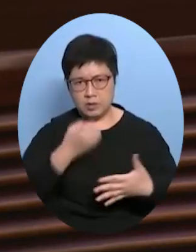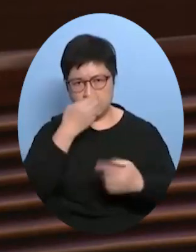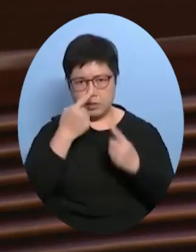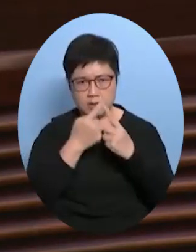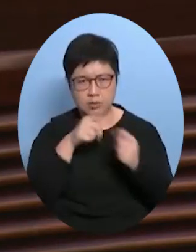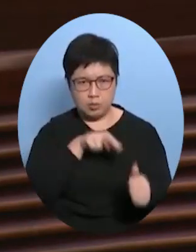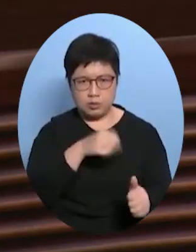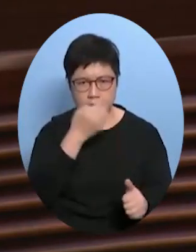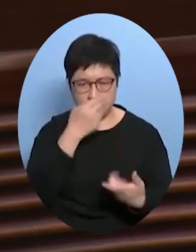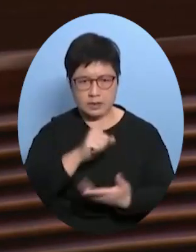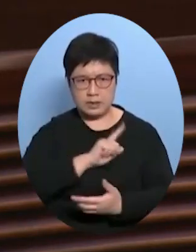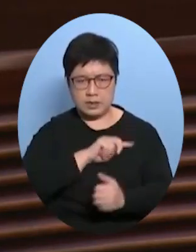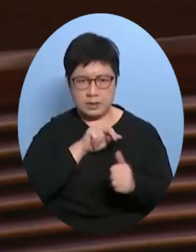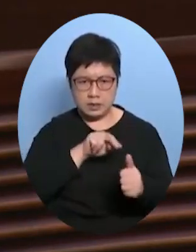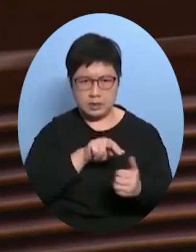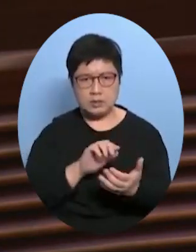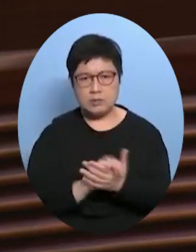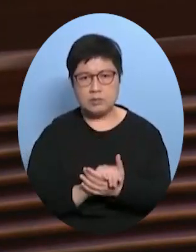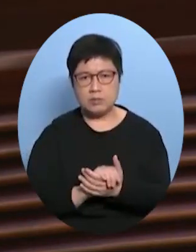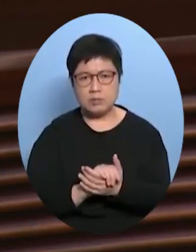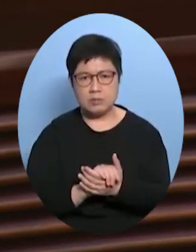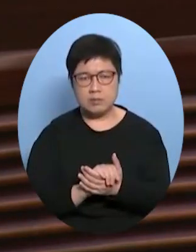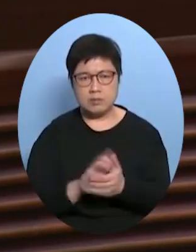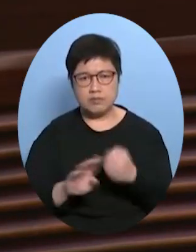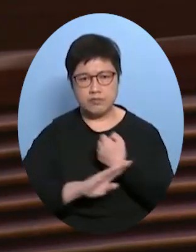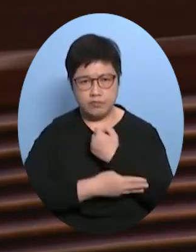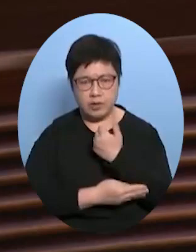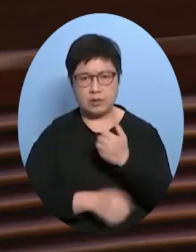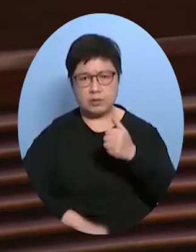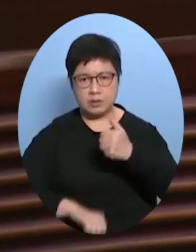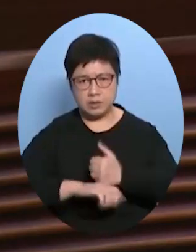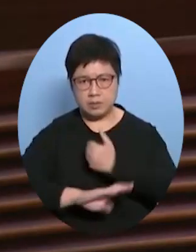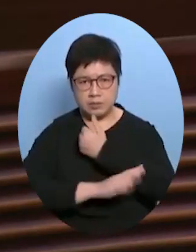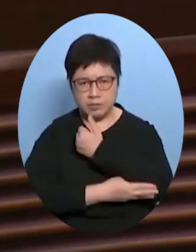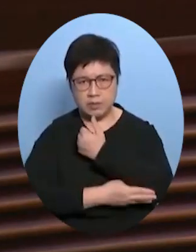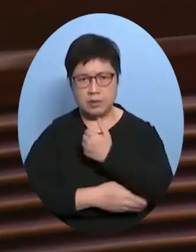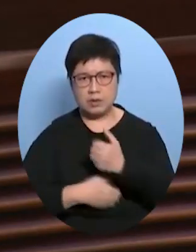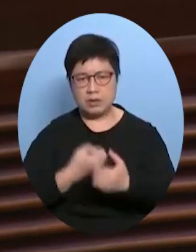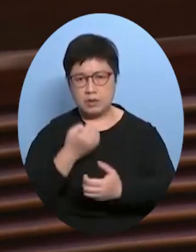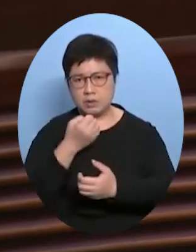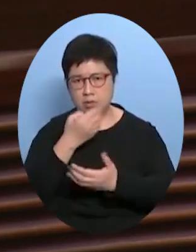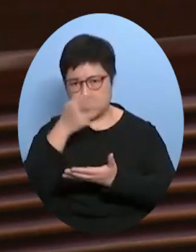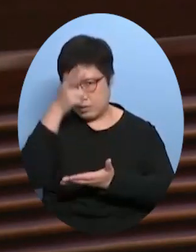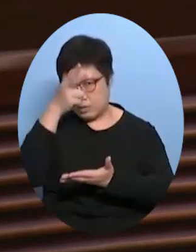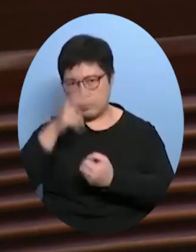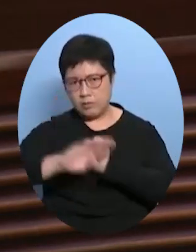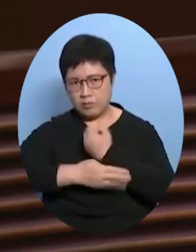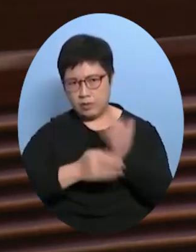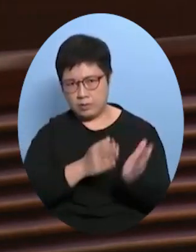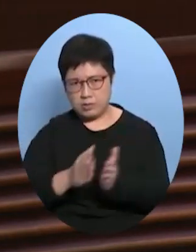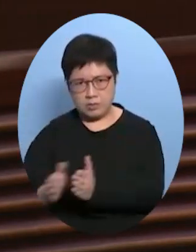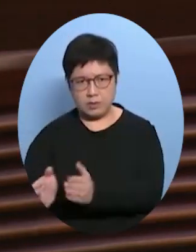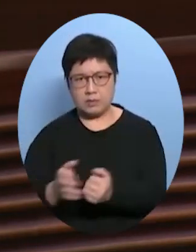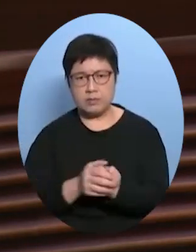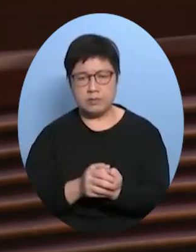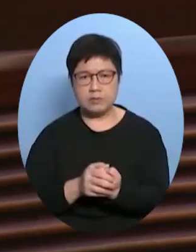港、高度自治的方針，維護憲法和基本法確定的特區憲制秩序，確保